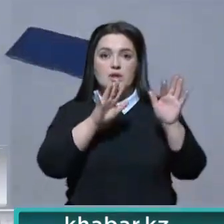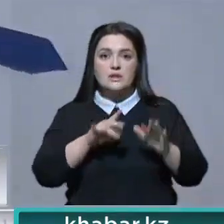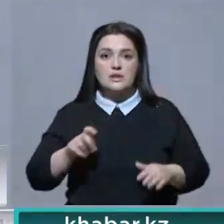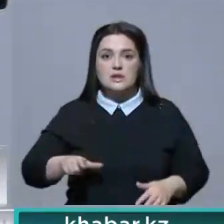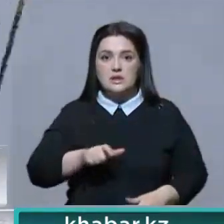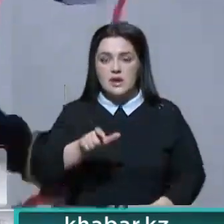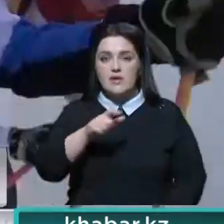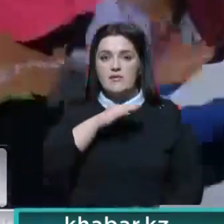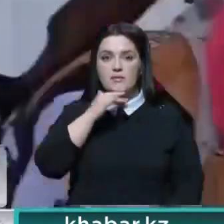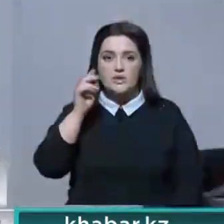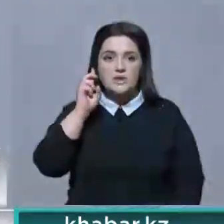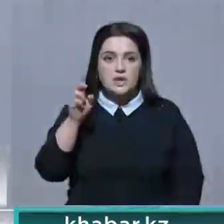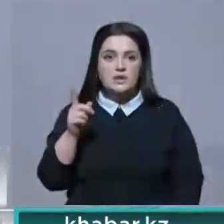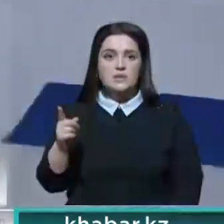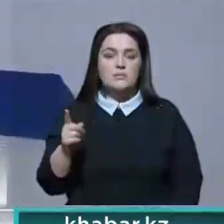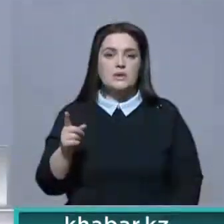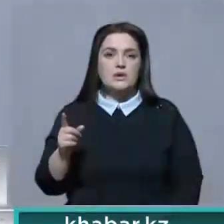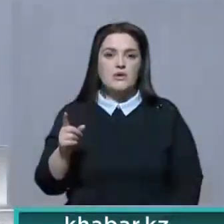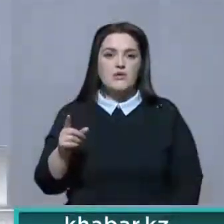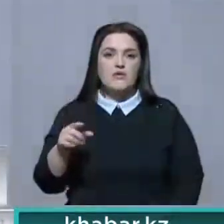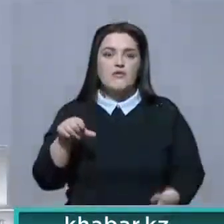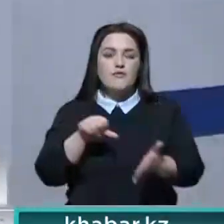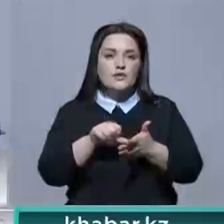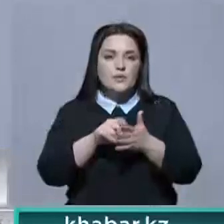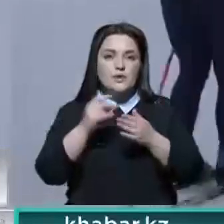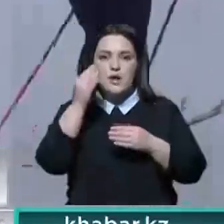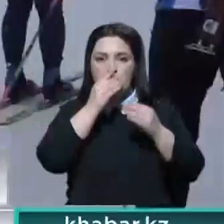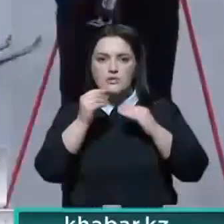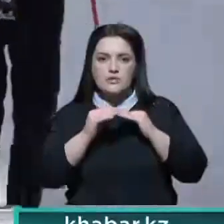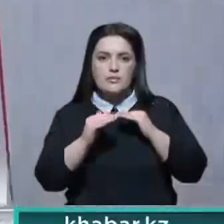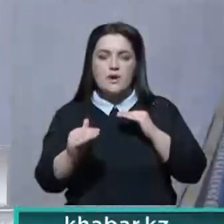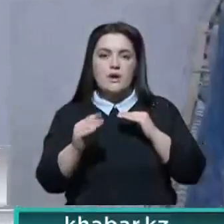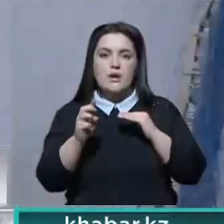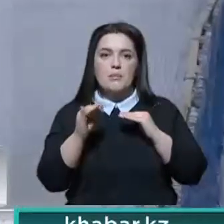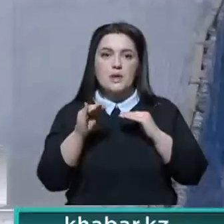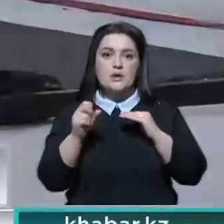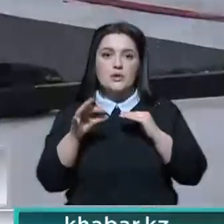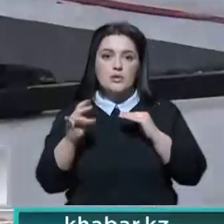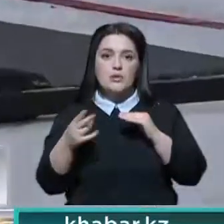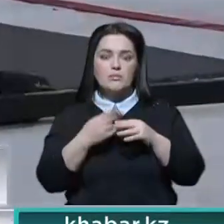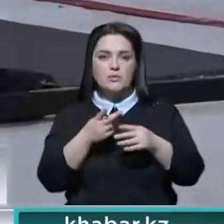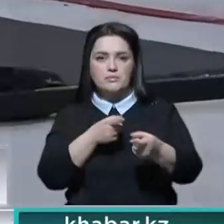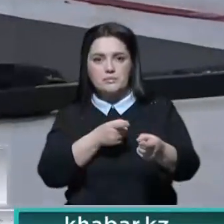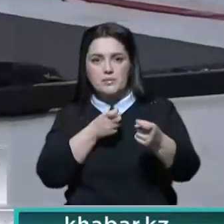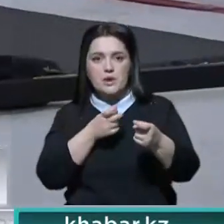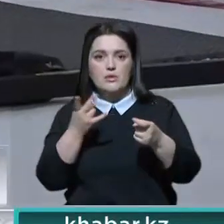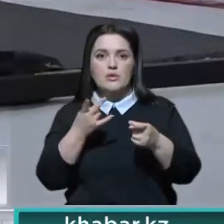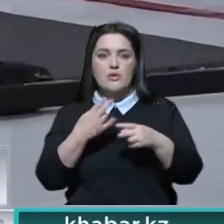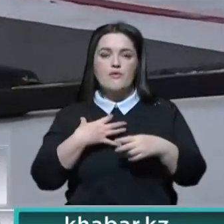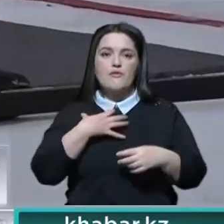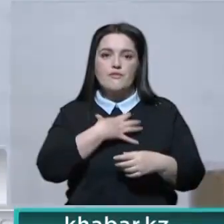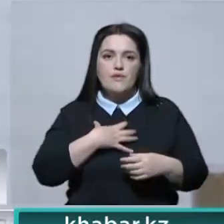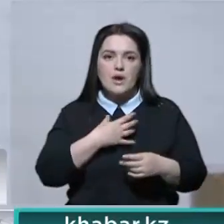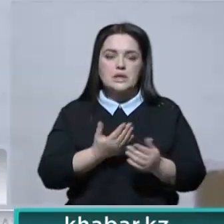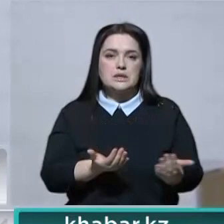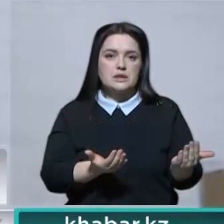натуральный снег на трассах. Во многих странах им приходится выступать на искусственном покрытии. В биатлоне, кроме меткой стрельбы, большое